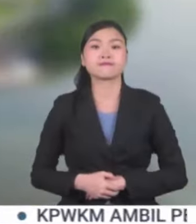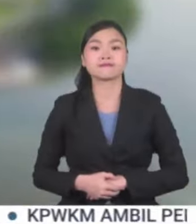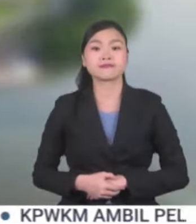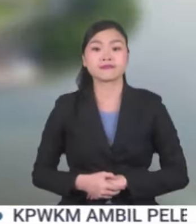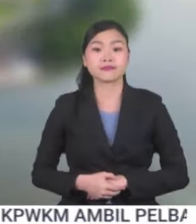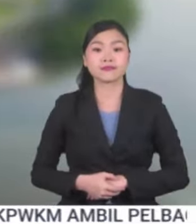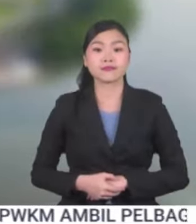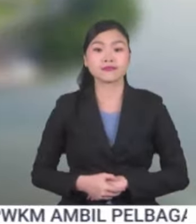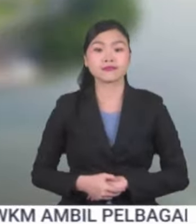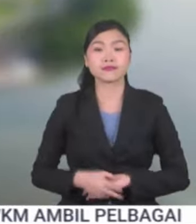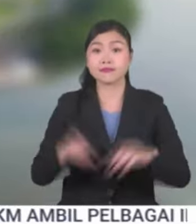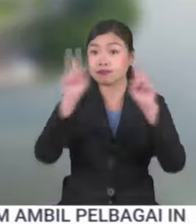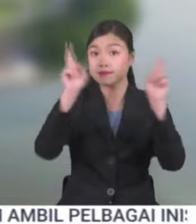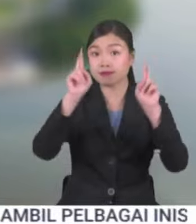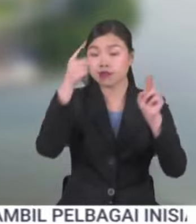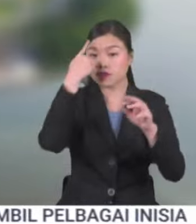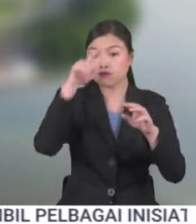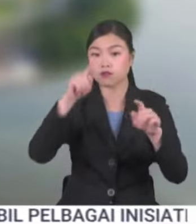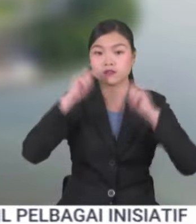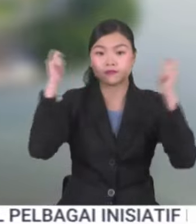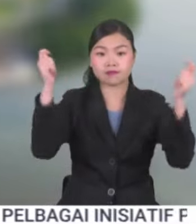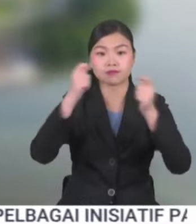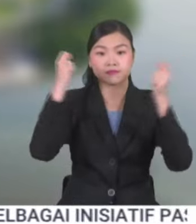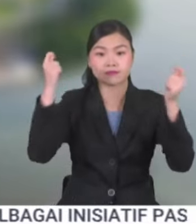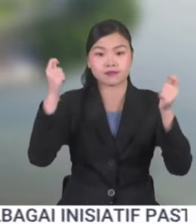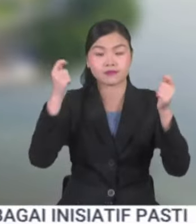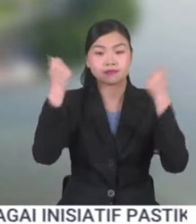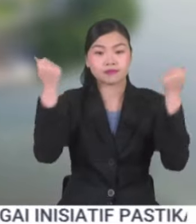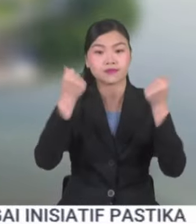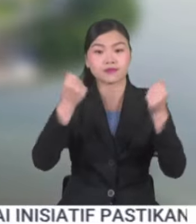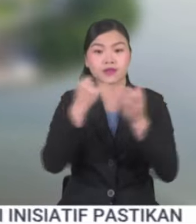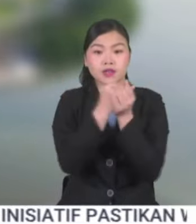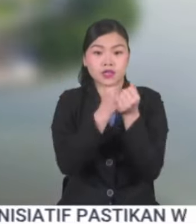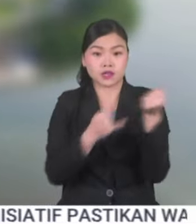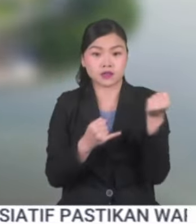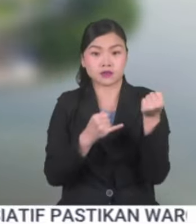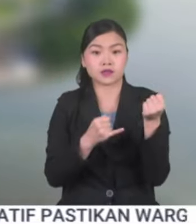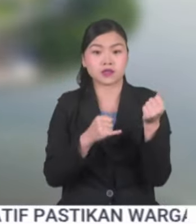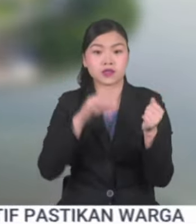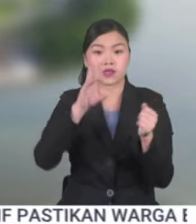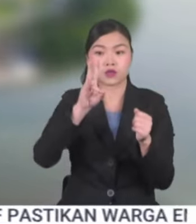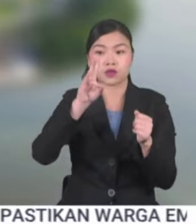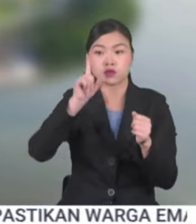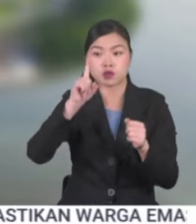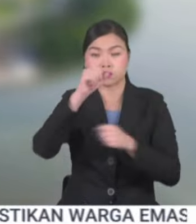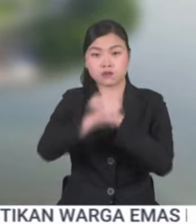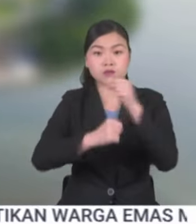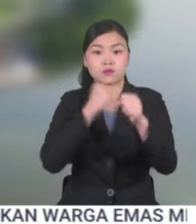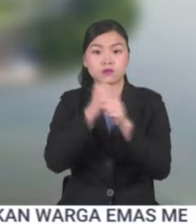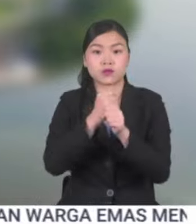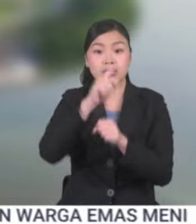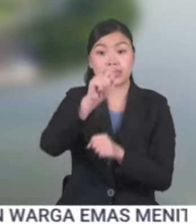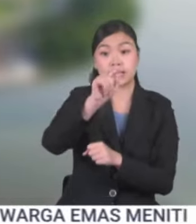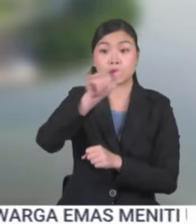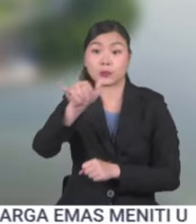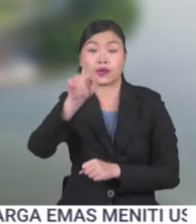ini persiapan bagi sambutan ulang tahun kelahiran Rasmi ke-71 tuan yang terutama